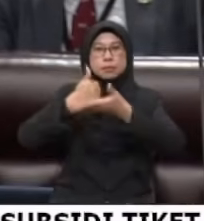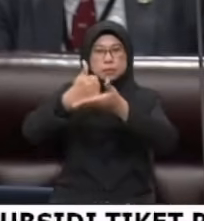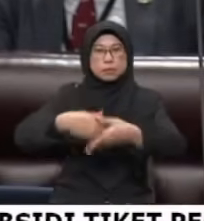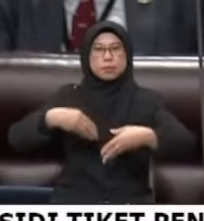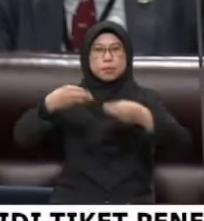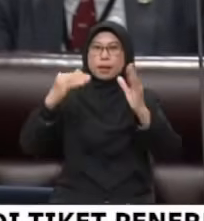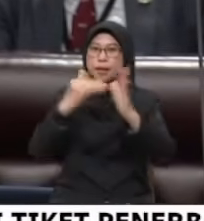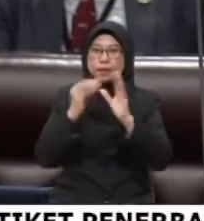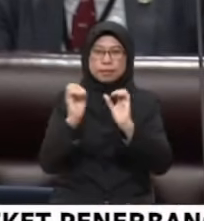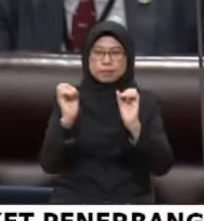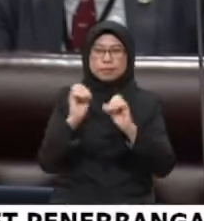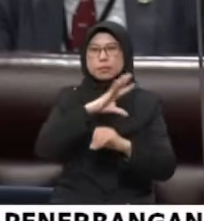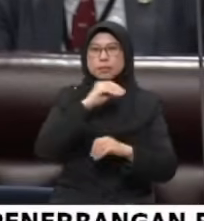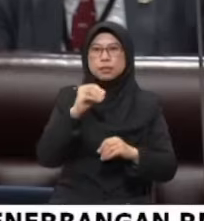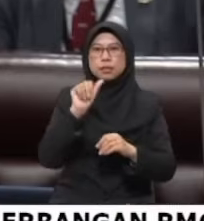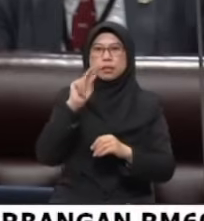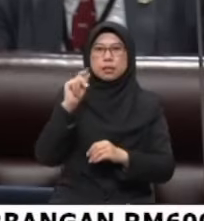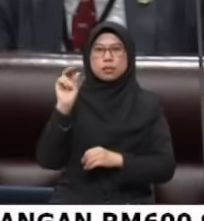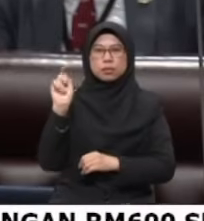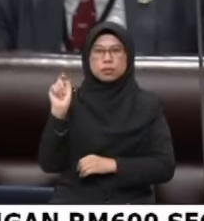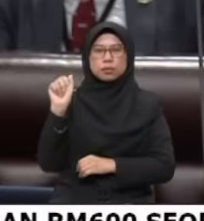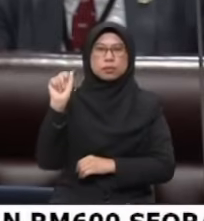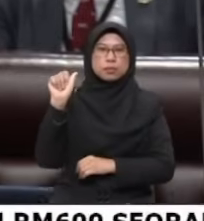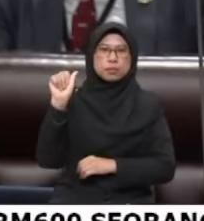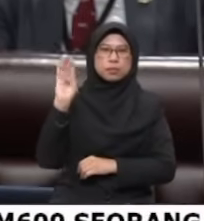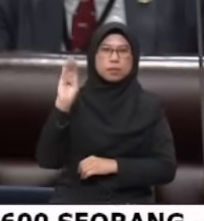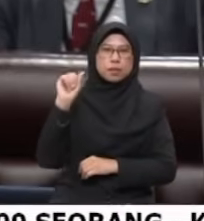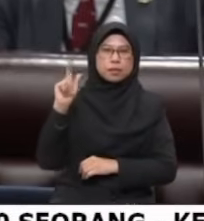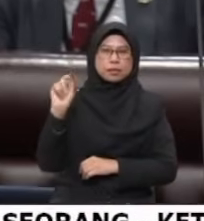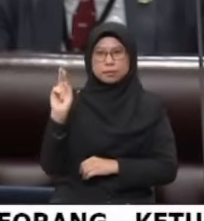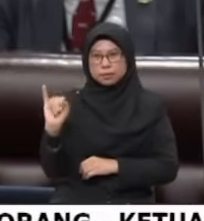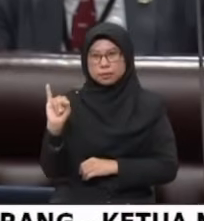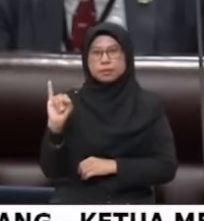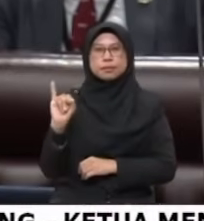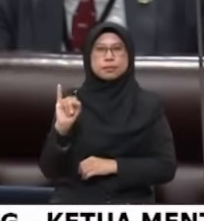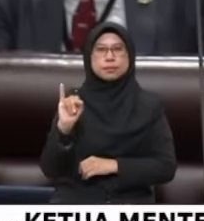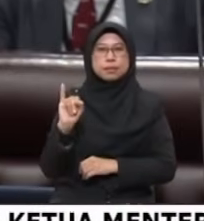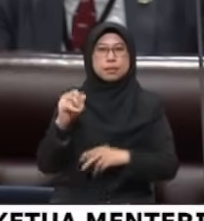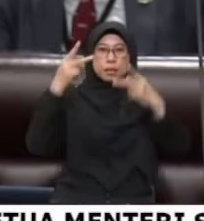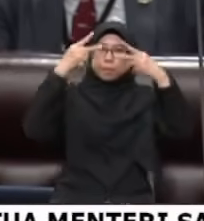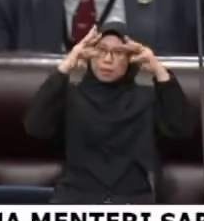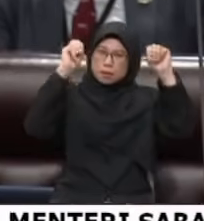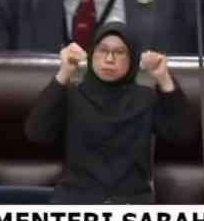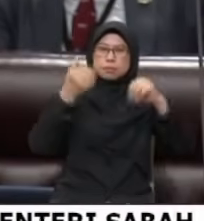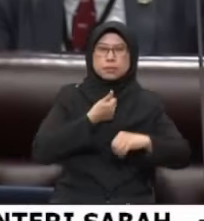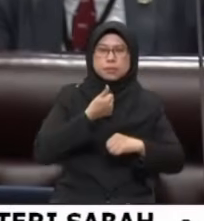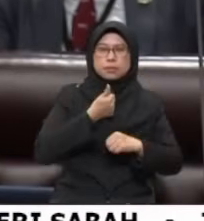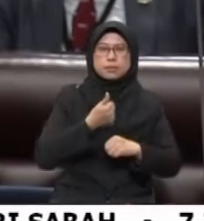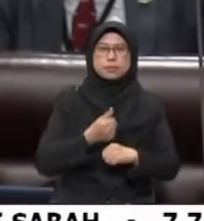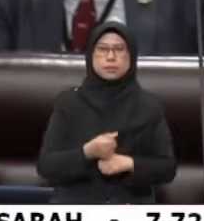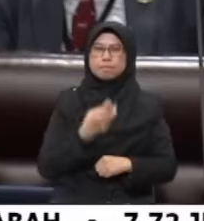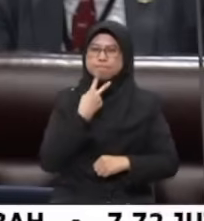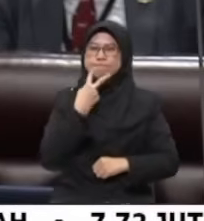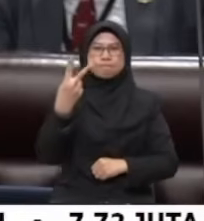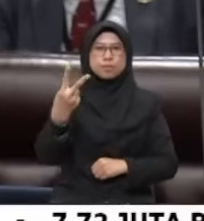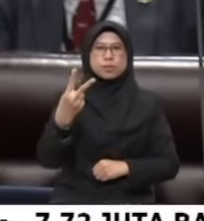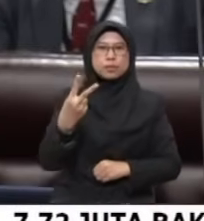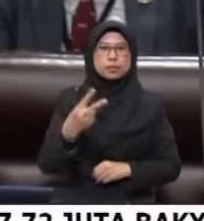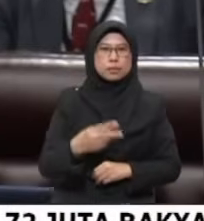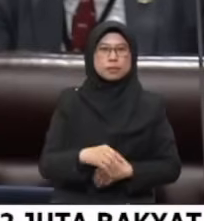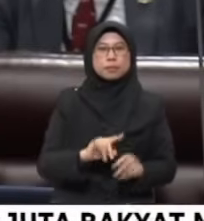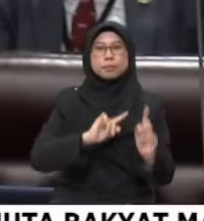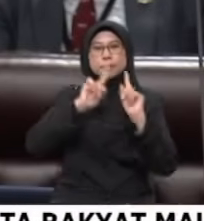tidak terhalang dan akauntabiliti dat yang dipertua yang amat berhormat Perdana Menteri sendiri telah menyuarakan pendirian Malaysia semasa